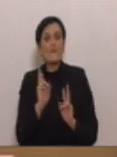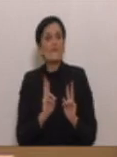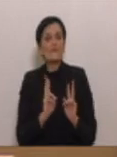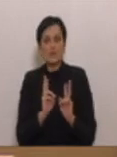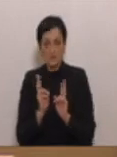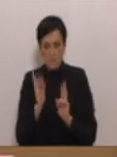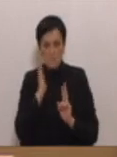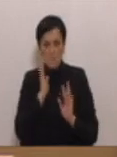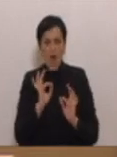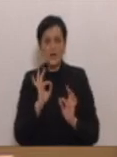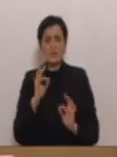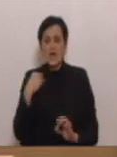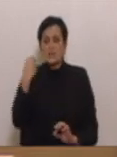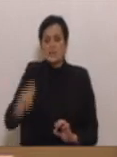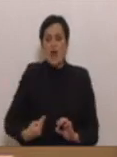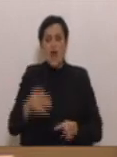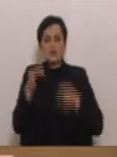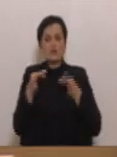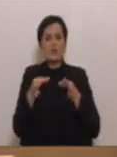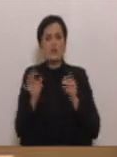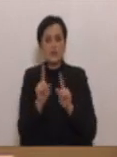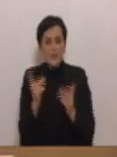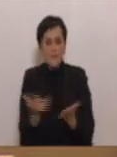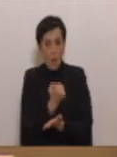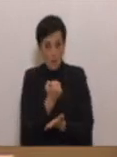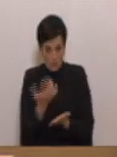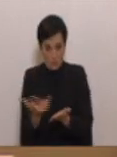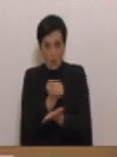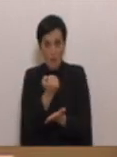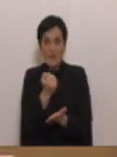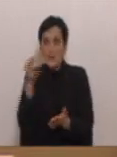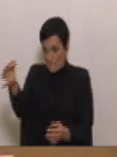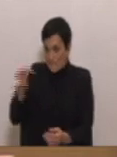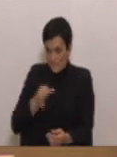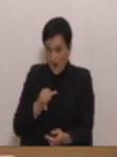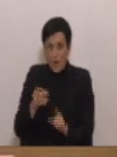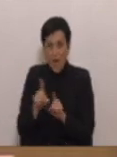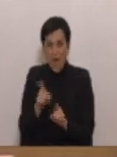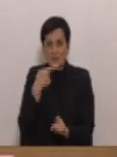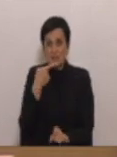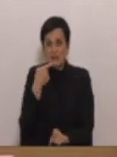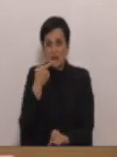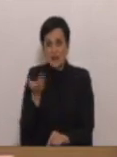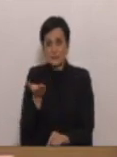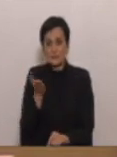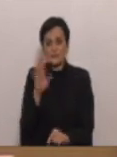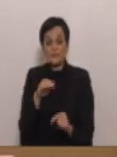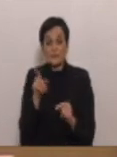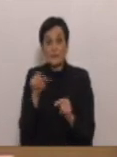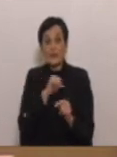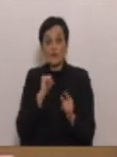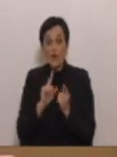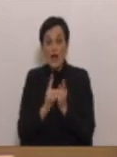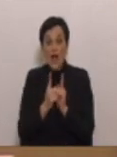მართალი? სტრასბურგი რითი მოვიგეთ? რითი მოვიგეთ ვიღაცა მაი პასუხი გაც ასეთ რაღაცას როგორ და გადათარგმნეს